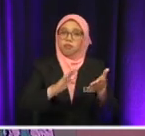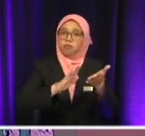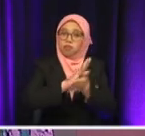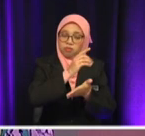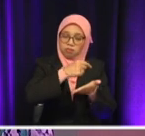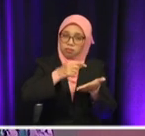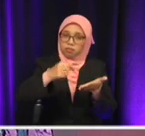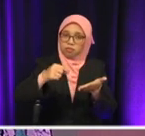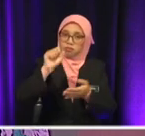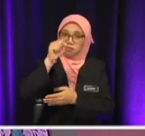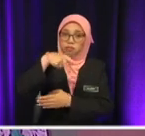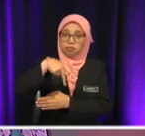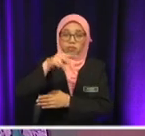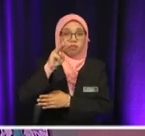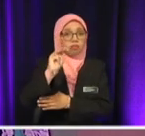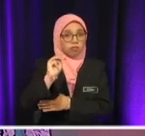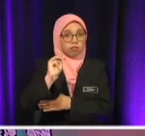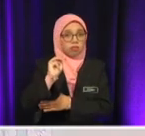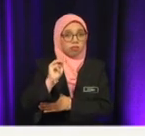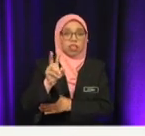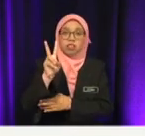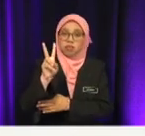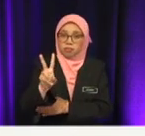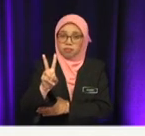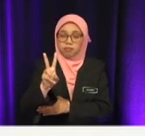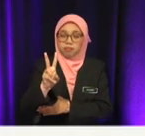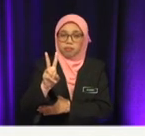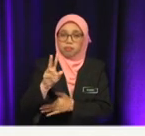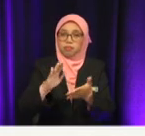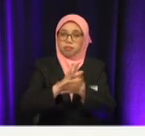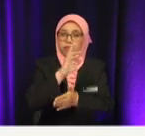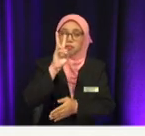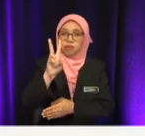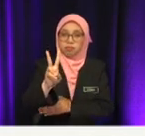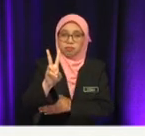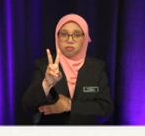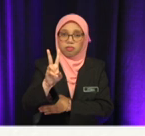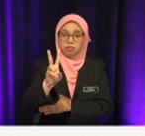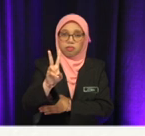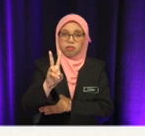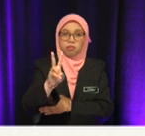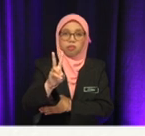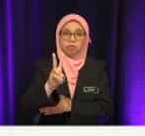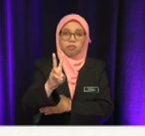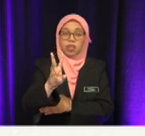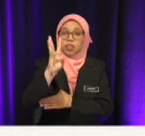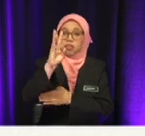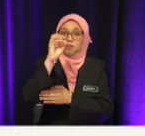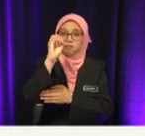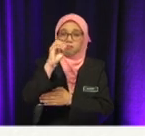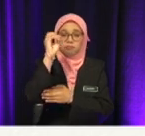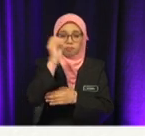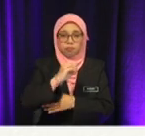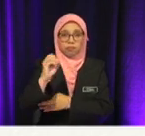bertulis SPM kamu. Dan yang kedua, kertas dua yang membawa kepada 60% markah,